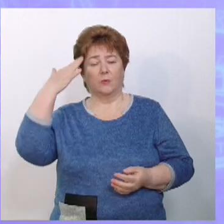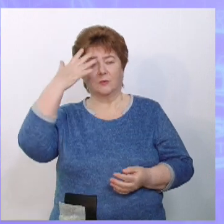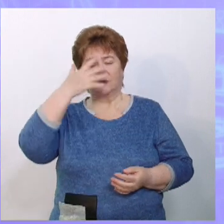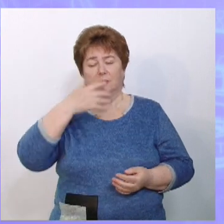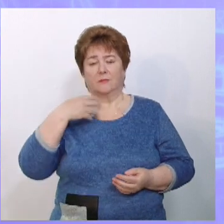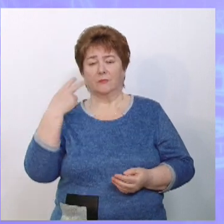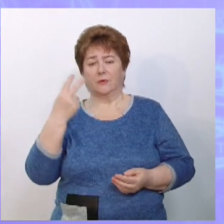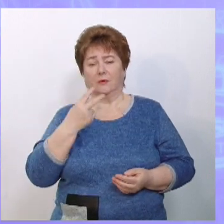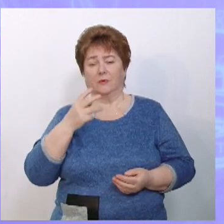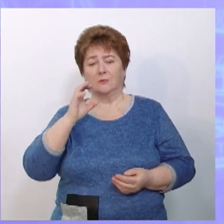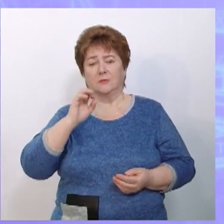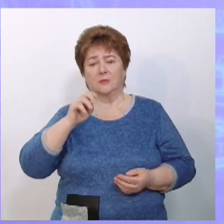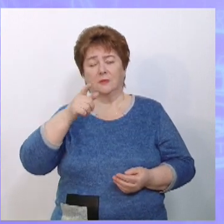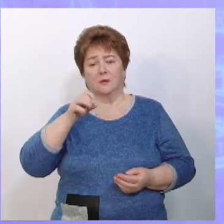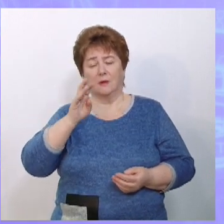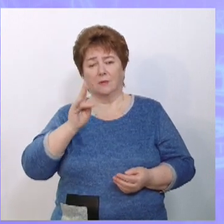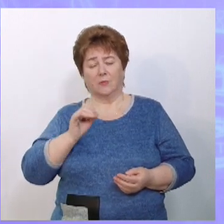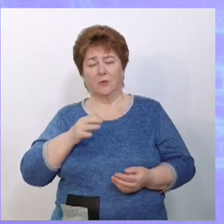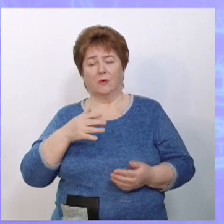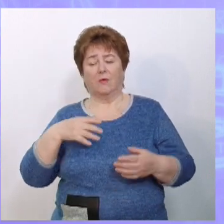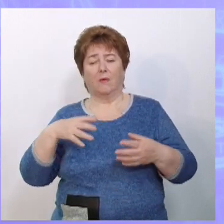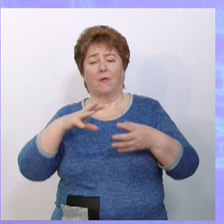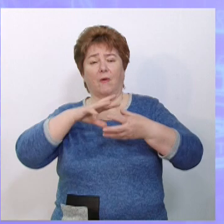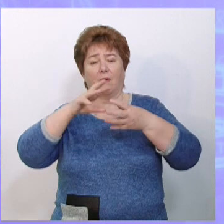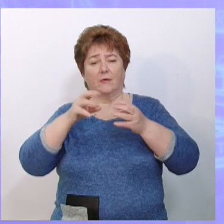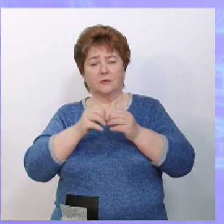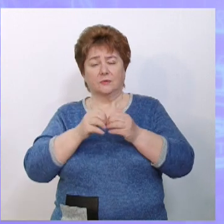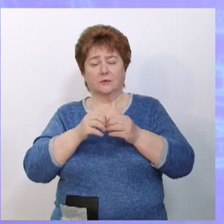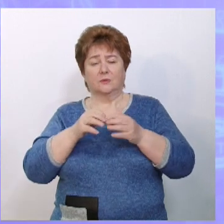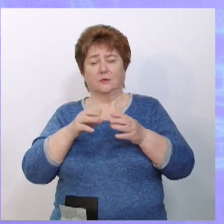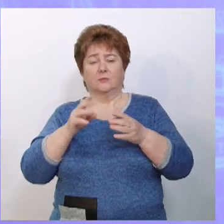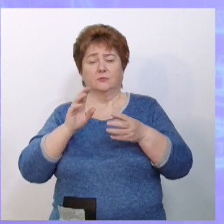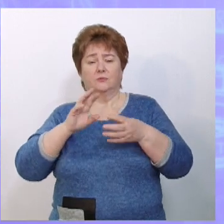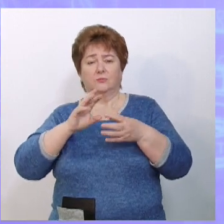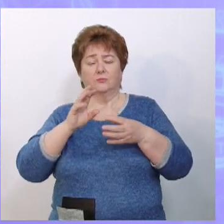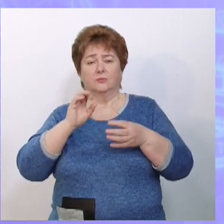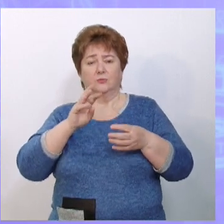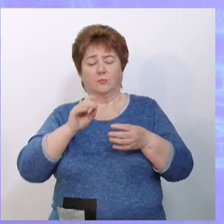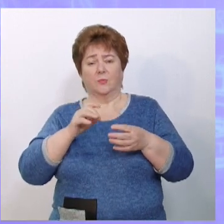Представим второе слагаемое в виде суммы удобных чисел.